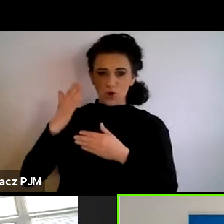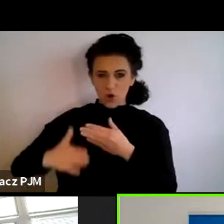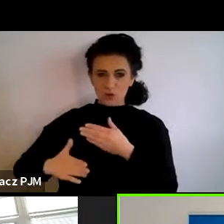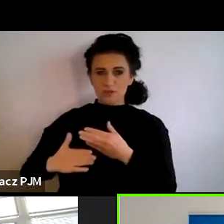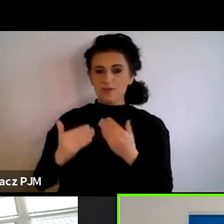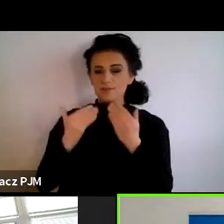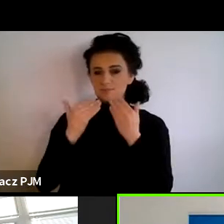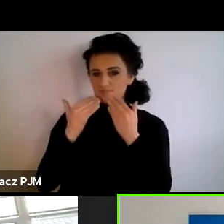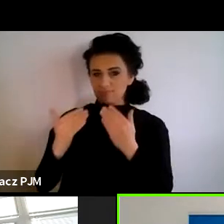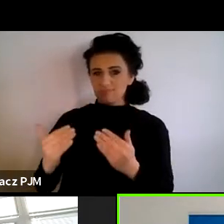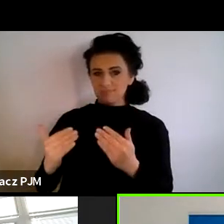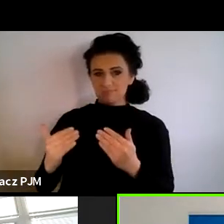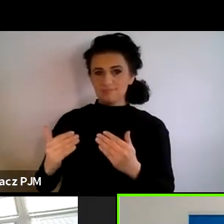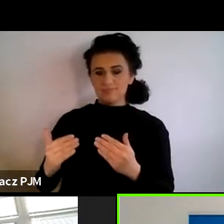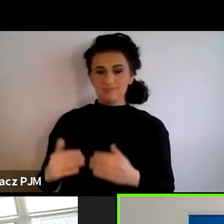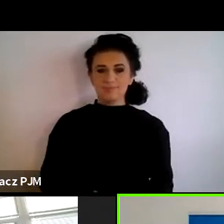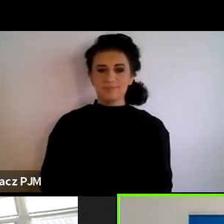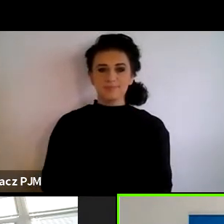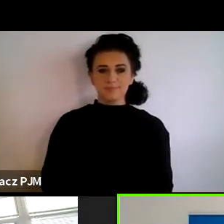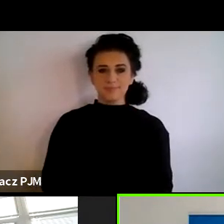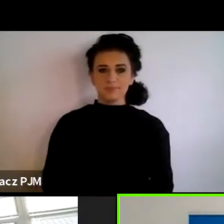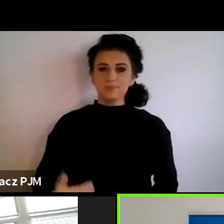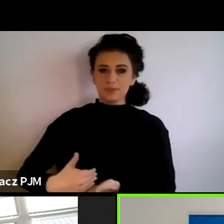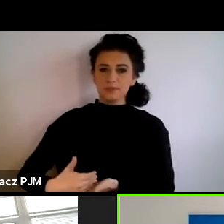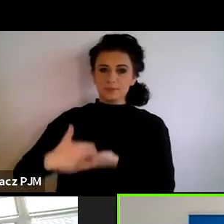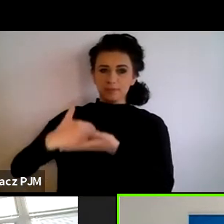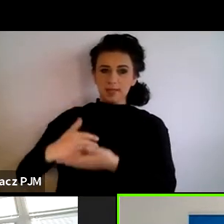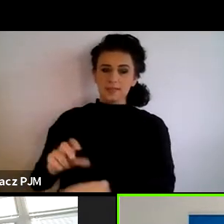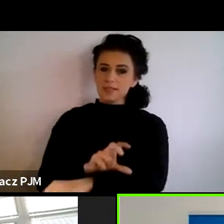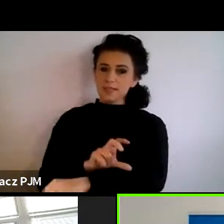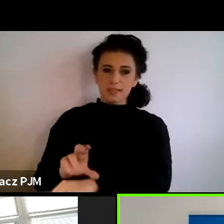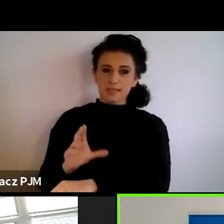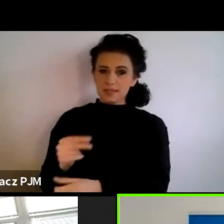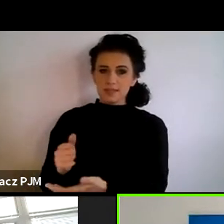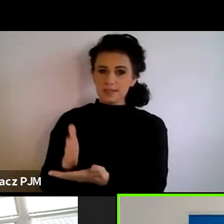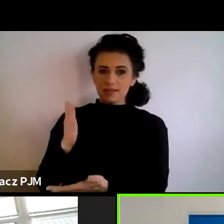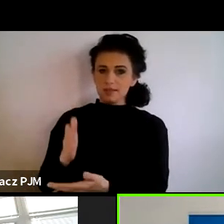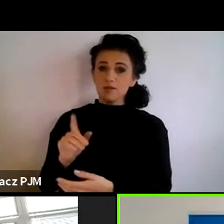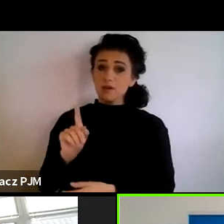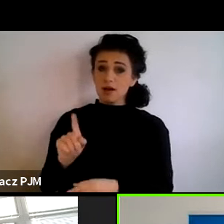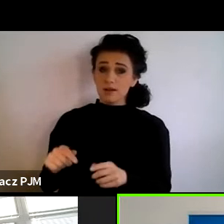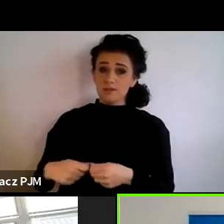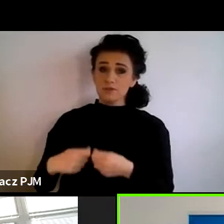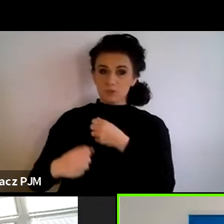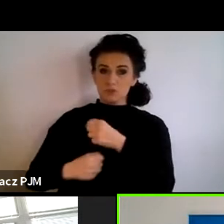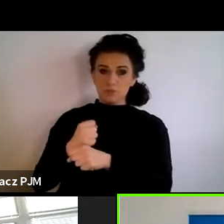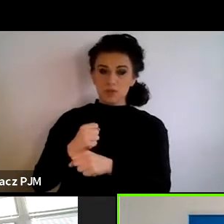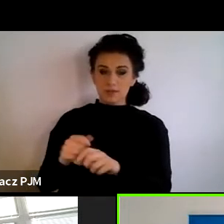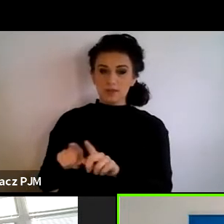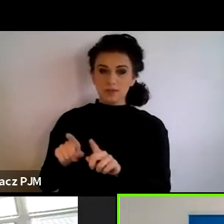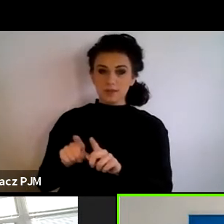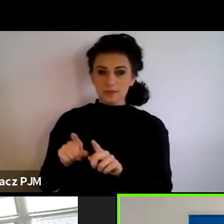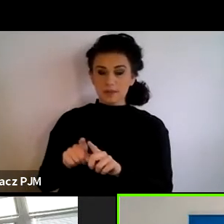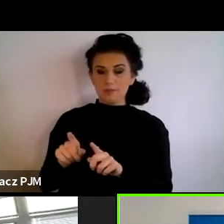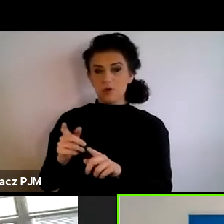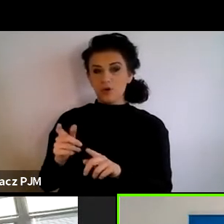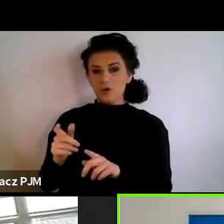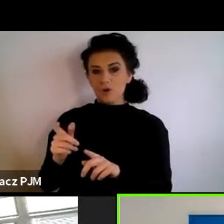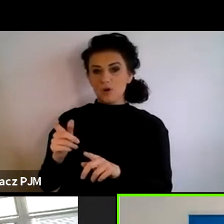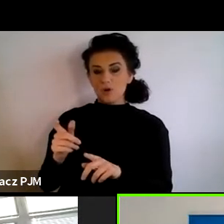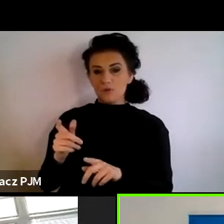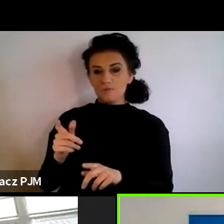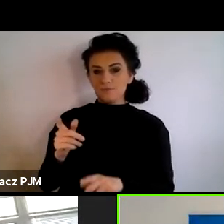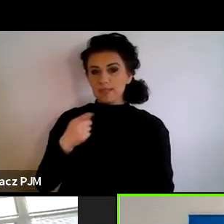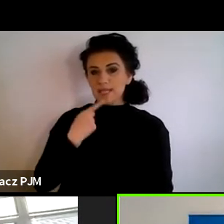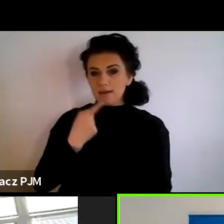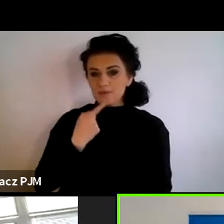dzięki nie tylko za wsparcie techniczne, przede wszystkim za tą współpracę merytoryczną. To Państwu oceniać, jakie